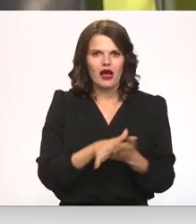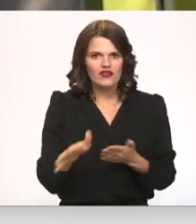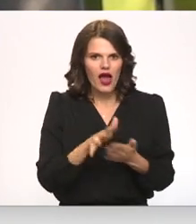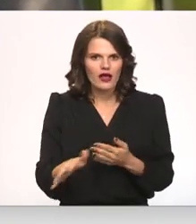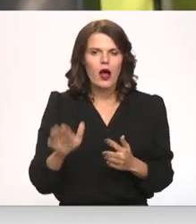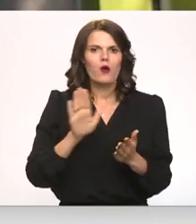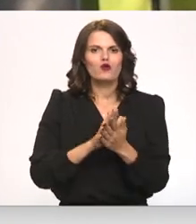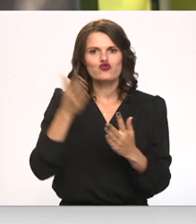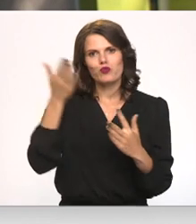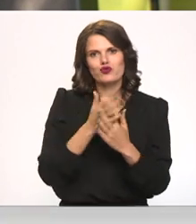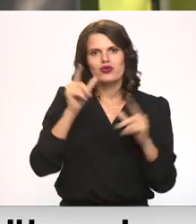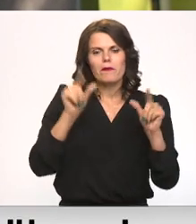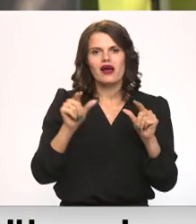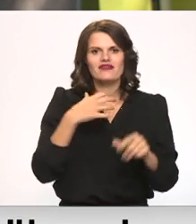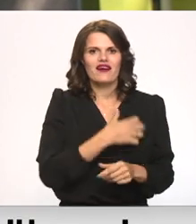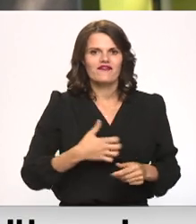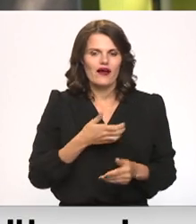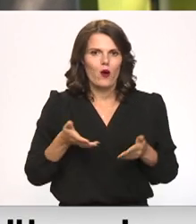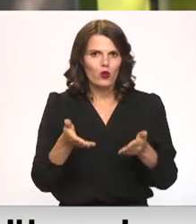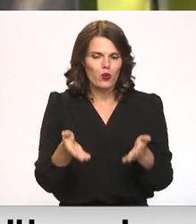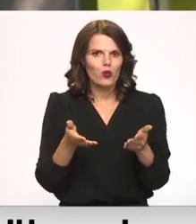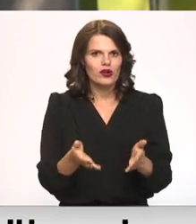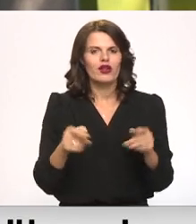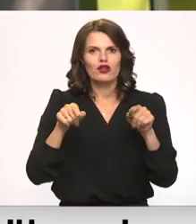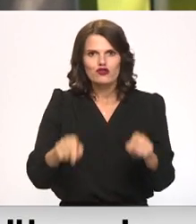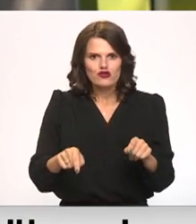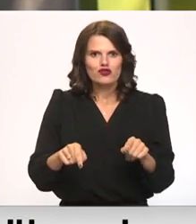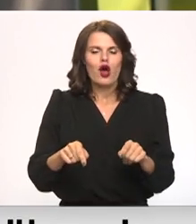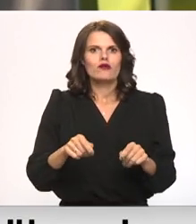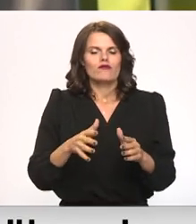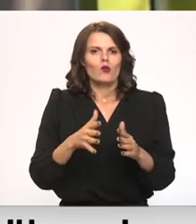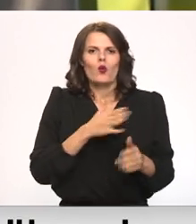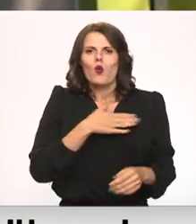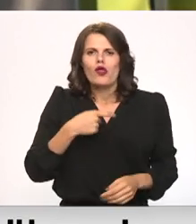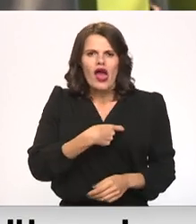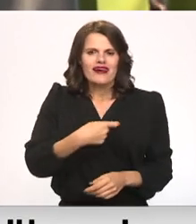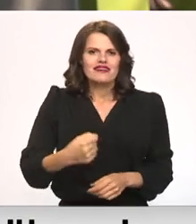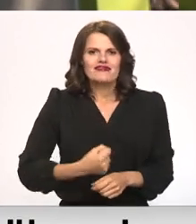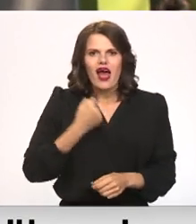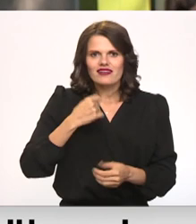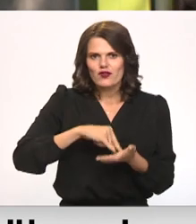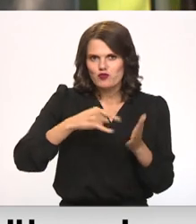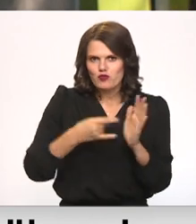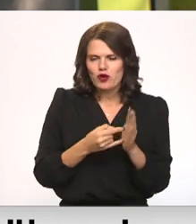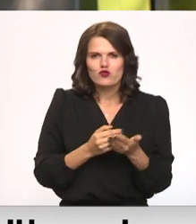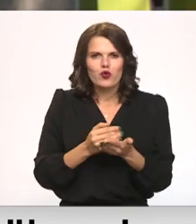uz pusi mazāks. Šajā konkrētajā ēkā ļoti izaicinošs projekts, nevienā brīdī nepārtraucām